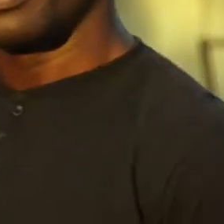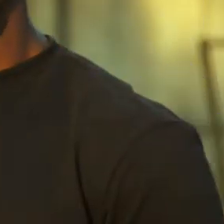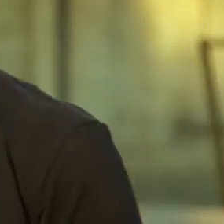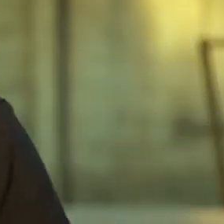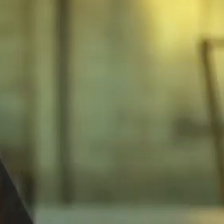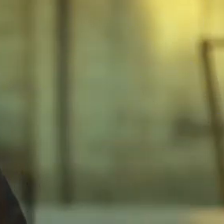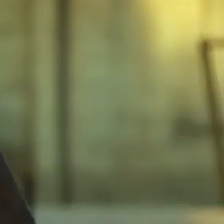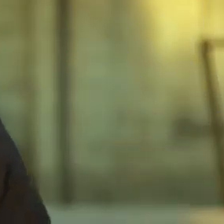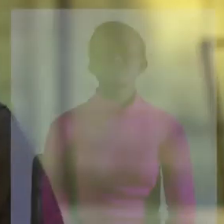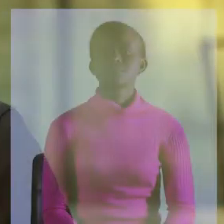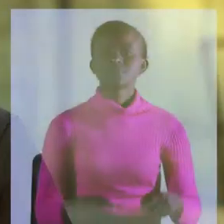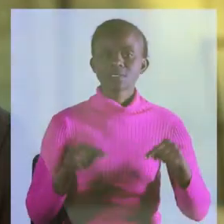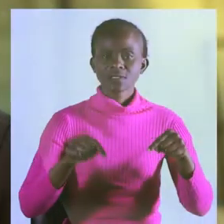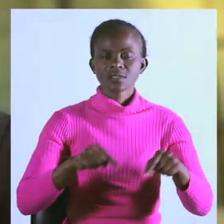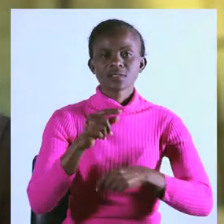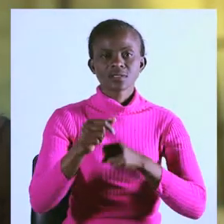It is your vote